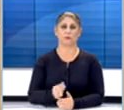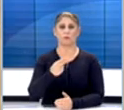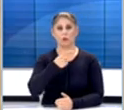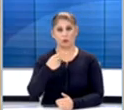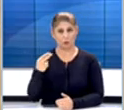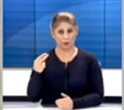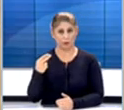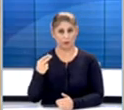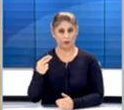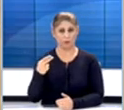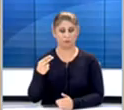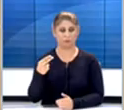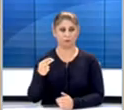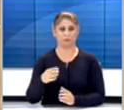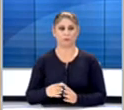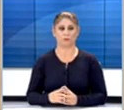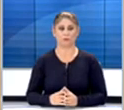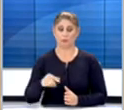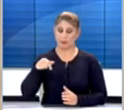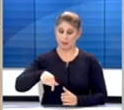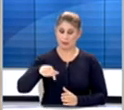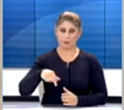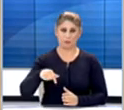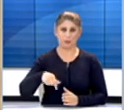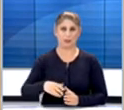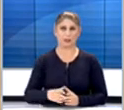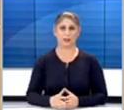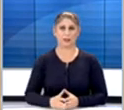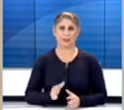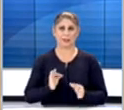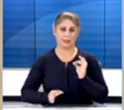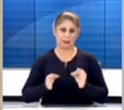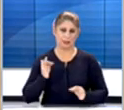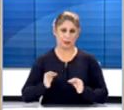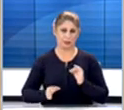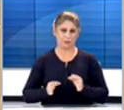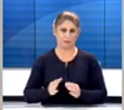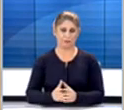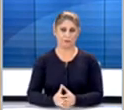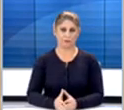στο αντικείμενο της σημερινής συζήτησης.